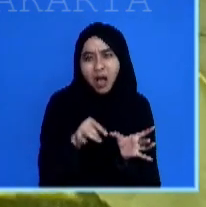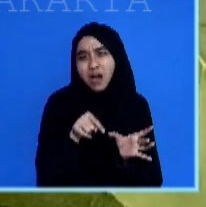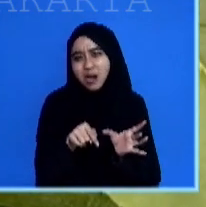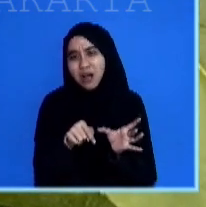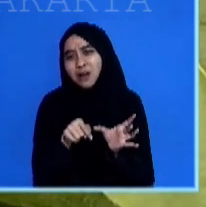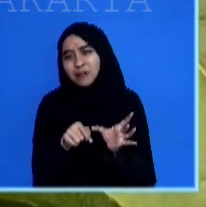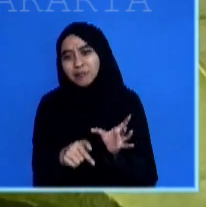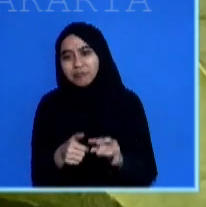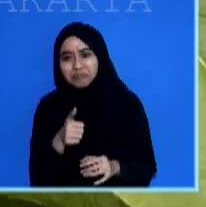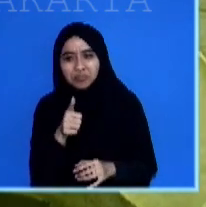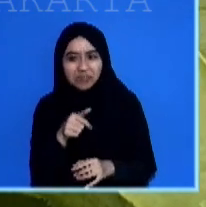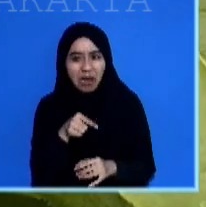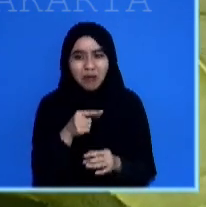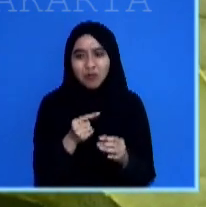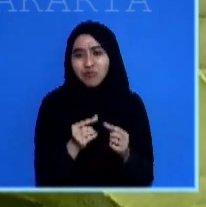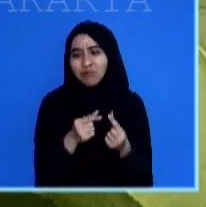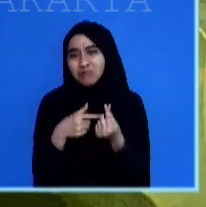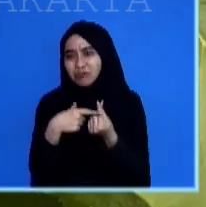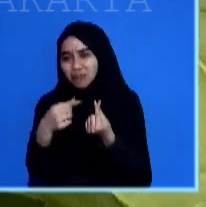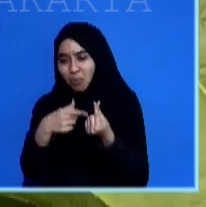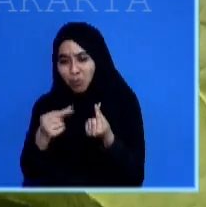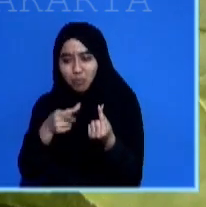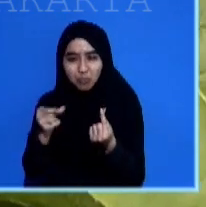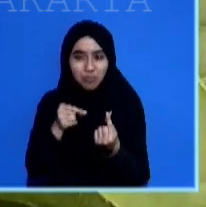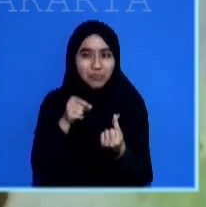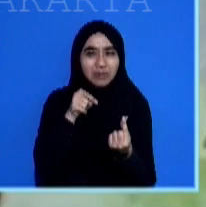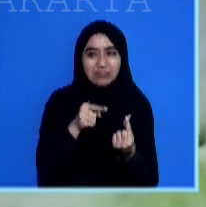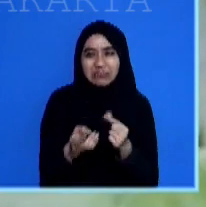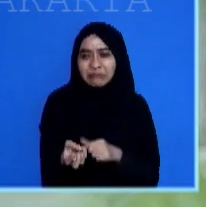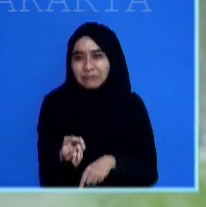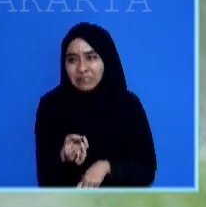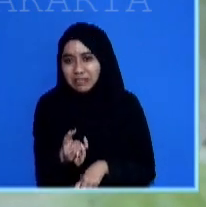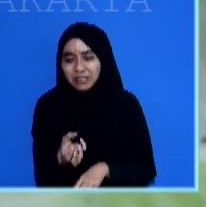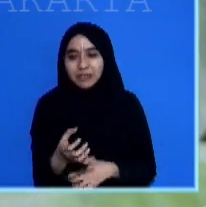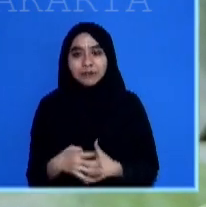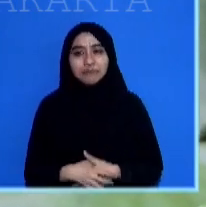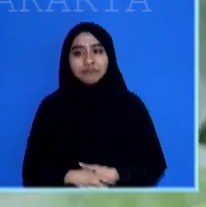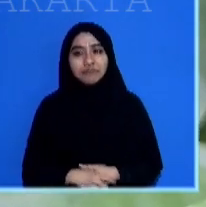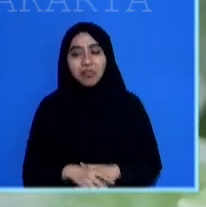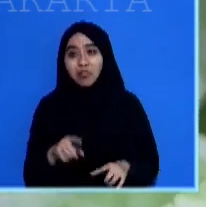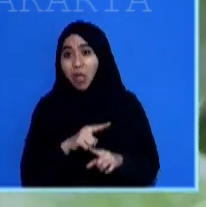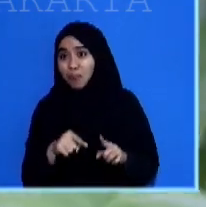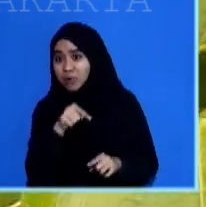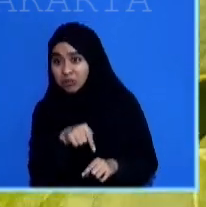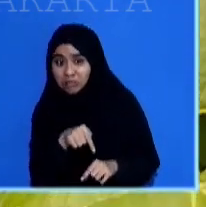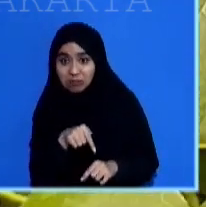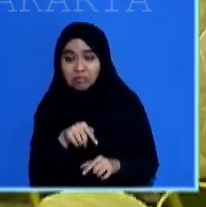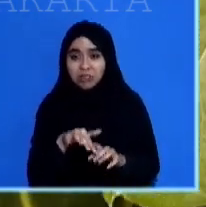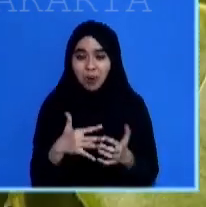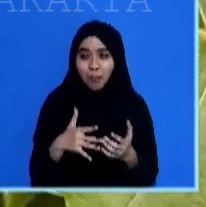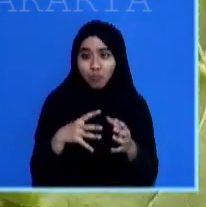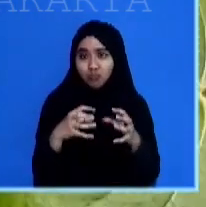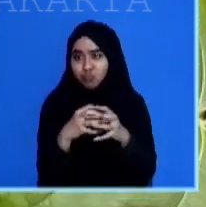woh rombusa menika pancen ketinggal sepilih sanget. Nanging sinten ingkang nyono bilih woh ingkang nalika